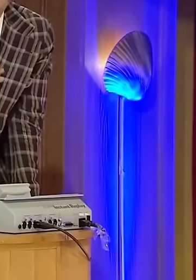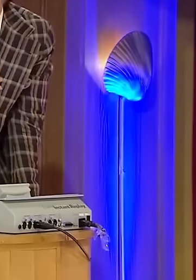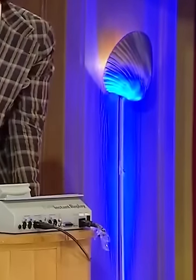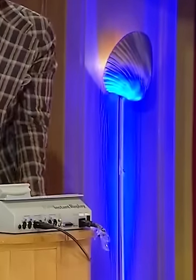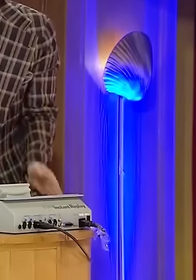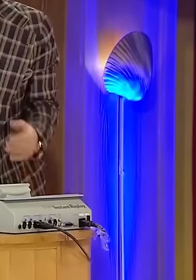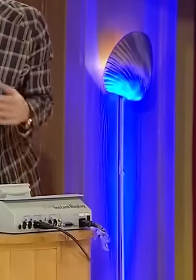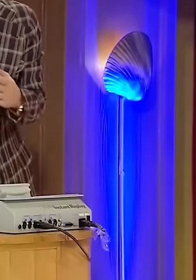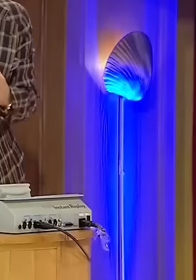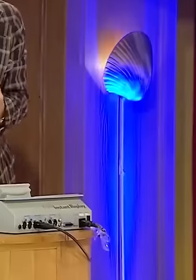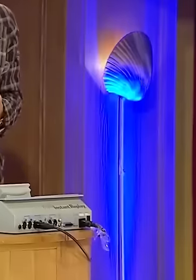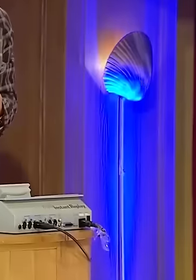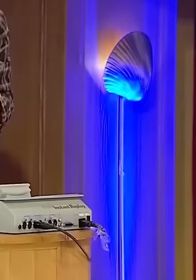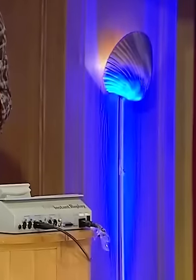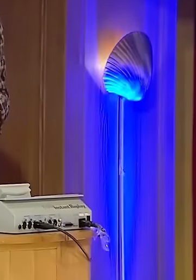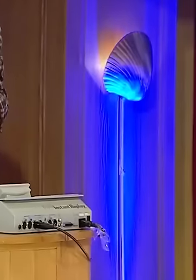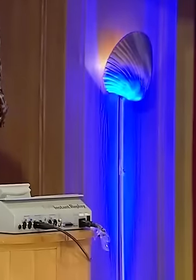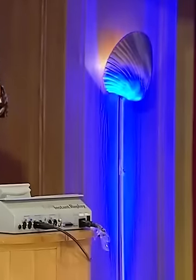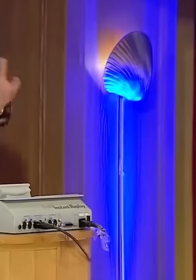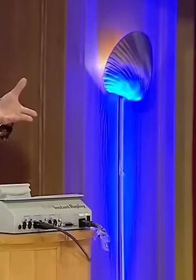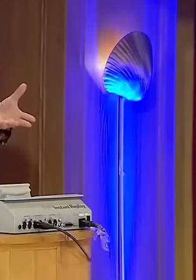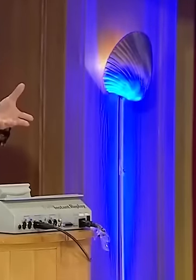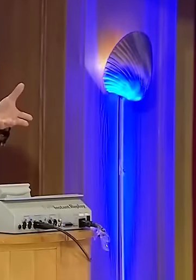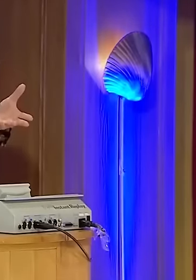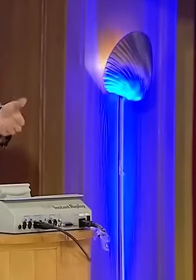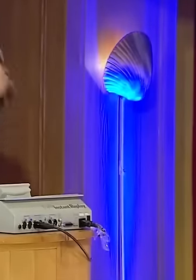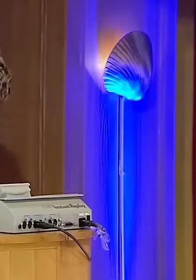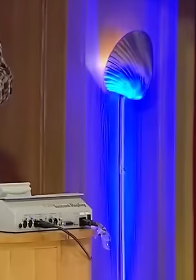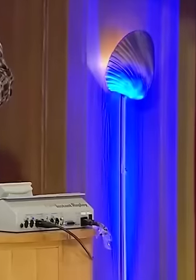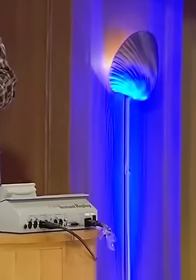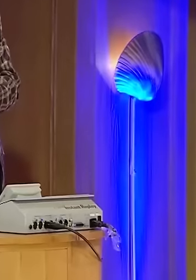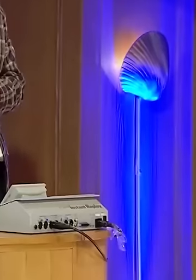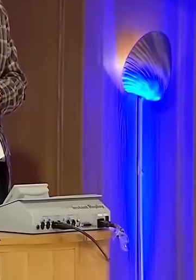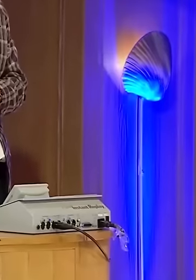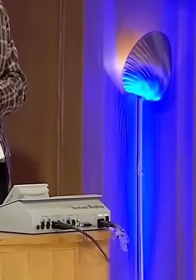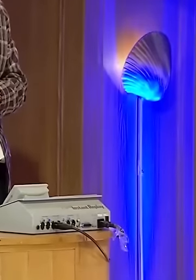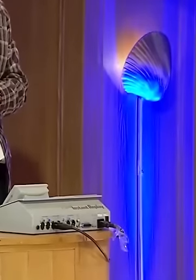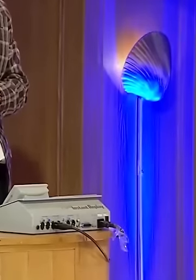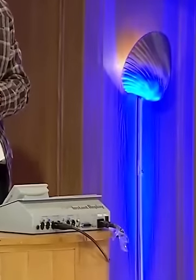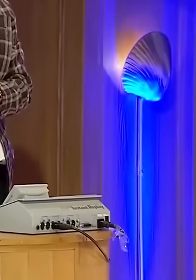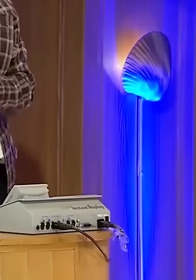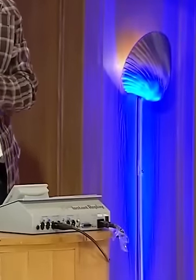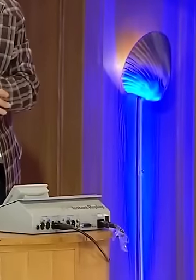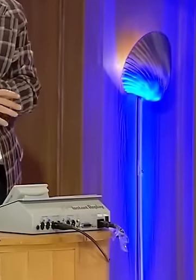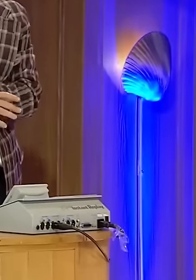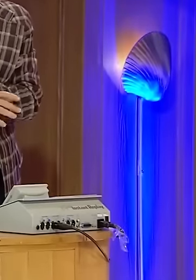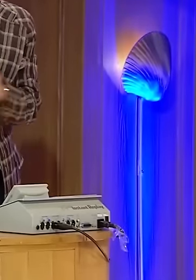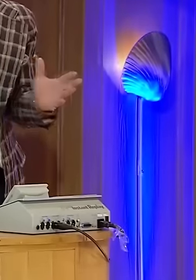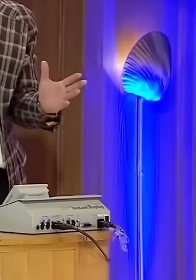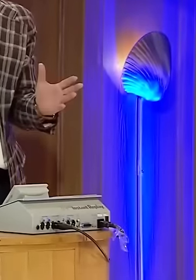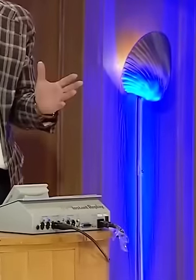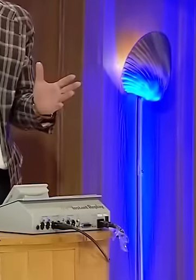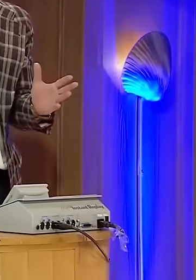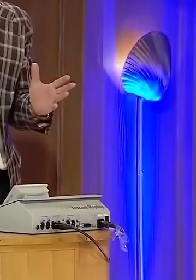Ya düşünün bir takım profesörler gelmiş ben ne dediklerini anlamıyorum o çeviriyor. O